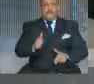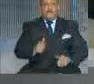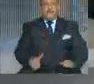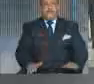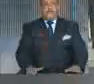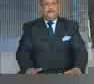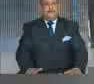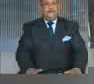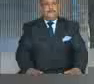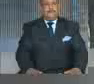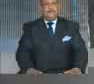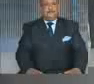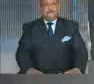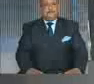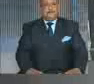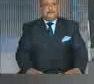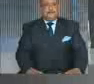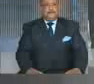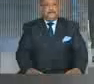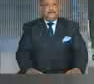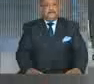دار الشباب. حتى هذه